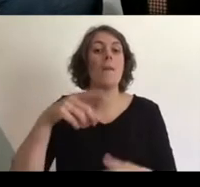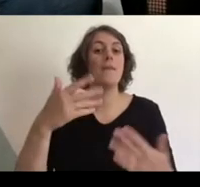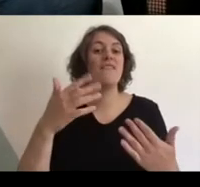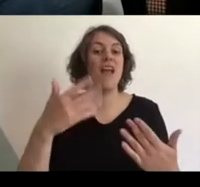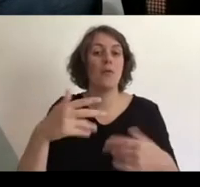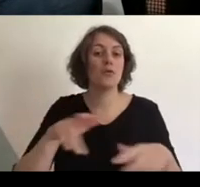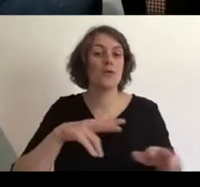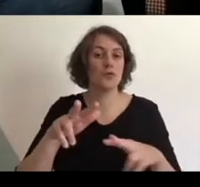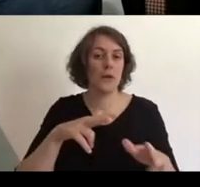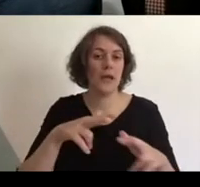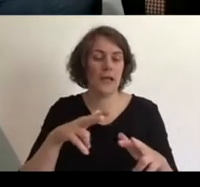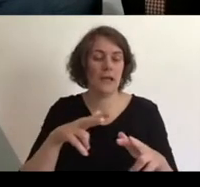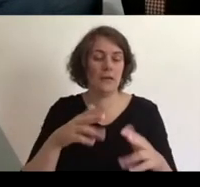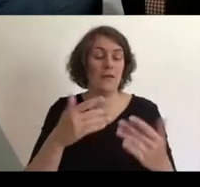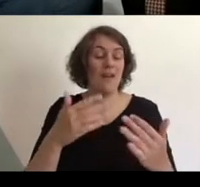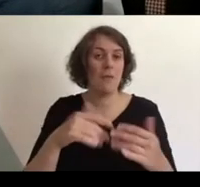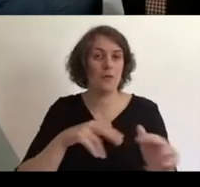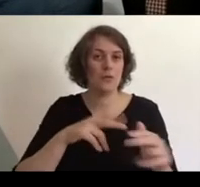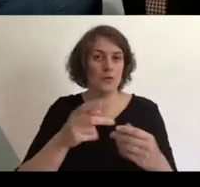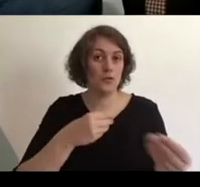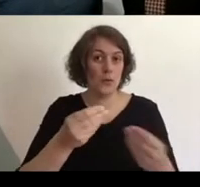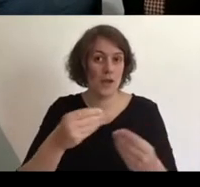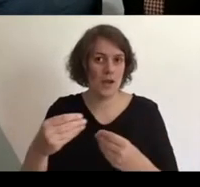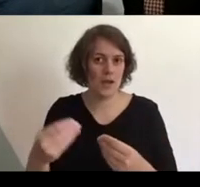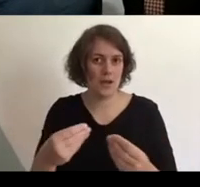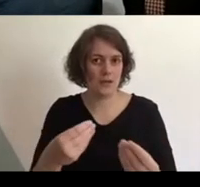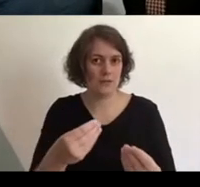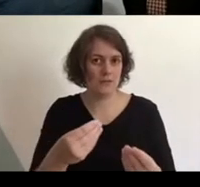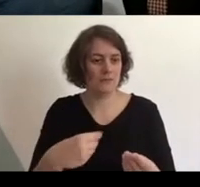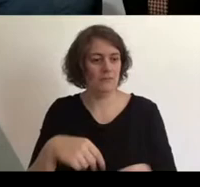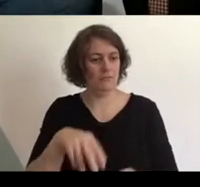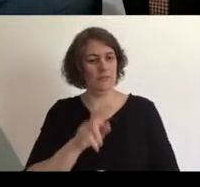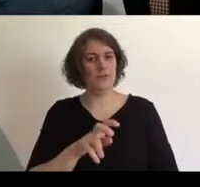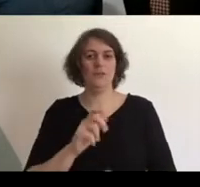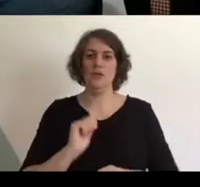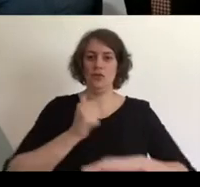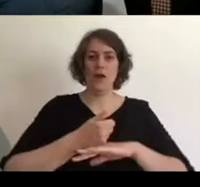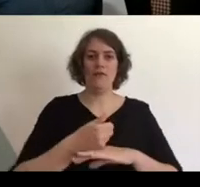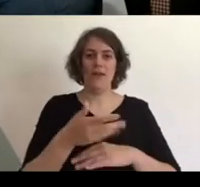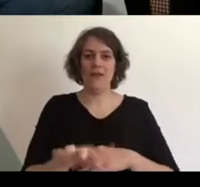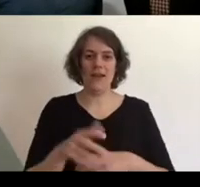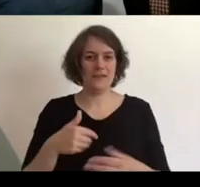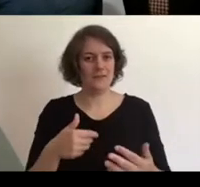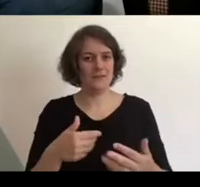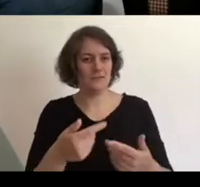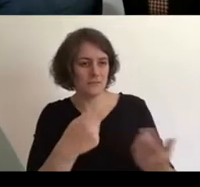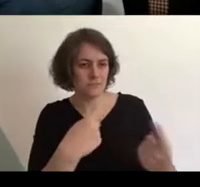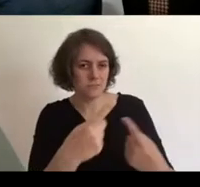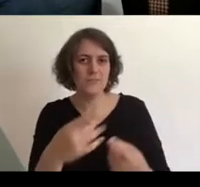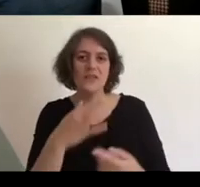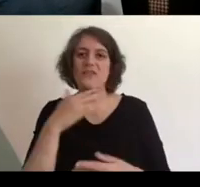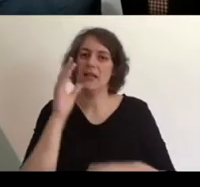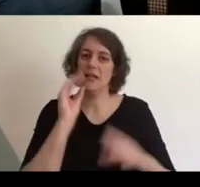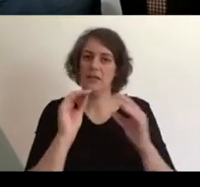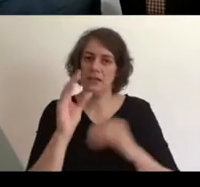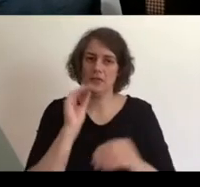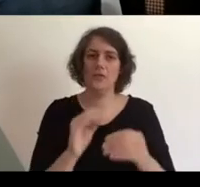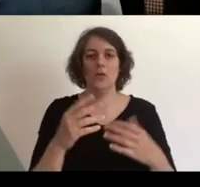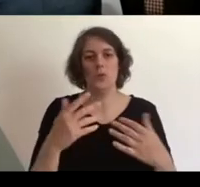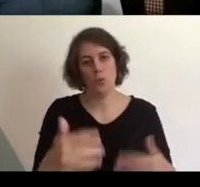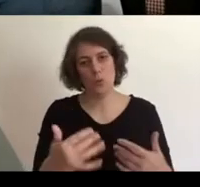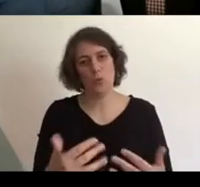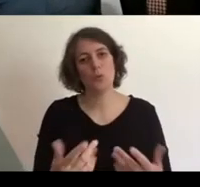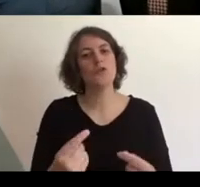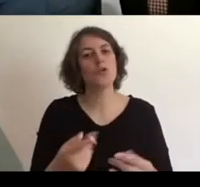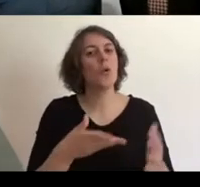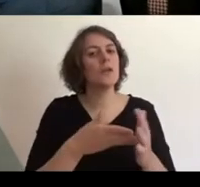geführt. Und dann hört man natürlich auch viele Geschichten und so. Das ist so, dieses Thema Diskriminierung ist leider wirklich allgegenwärtig. Also man bekommt